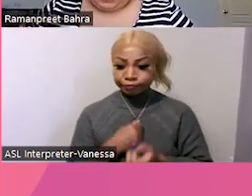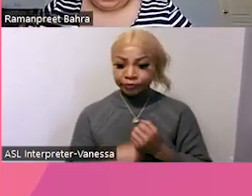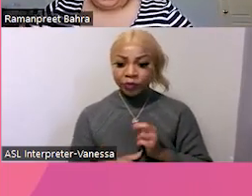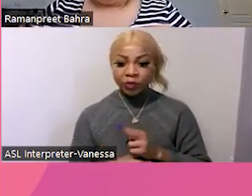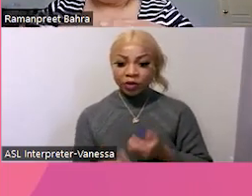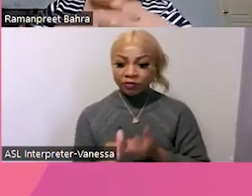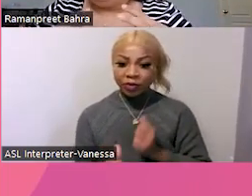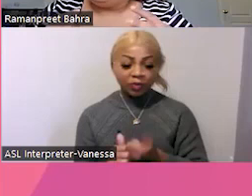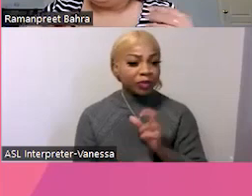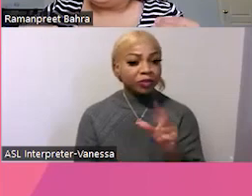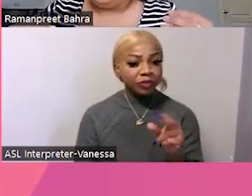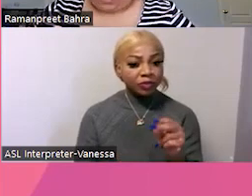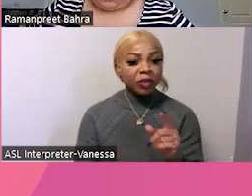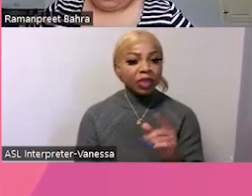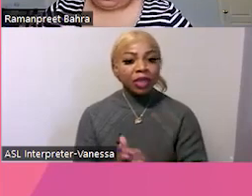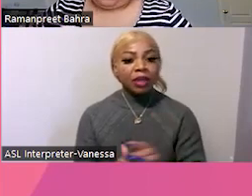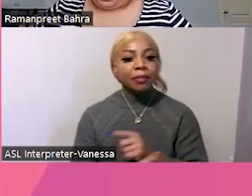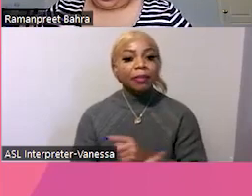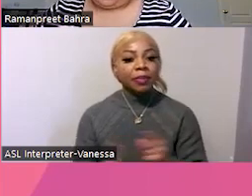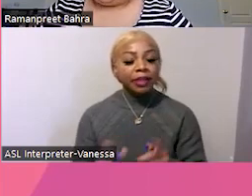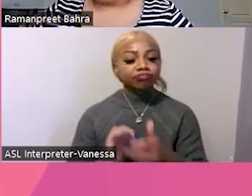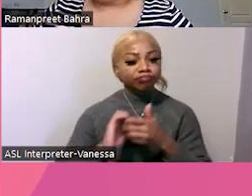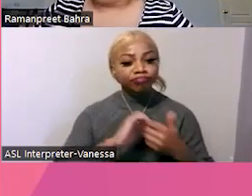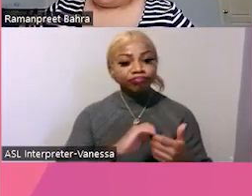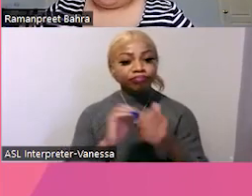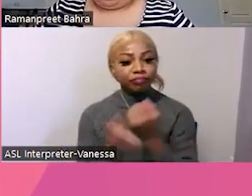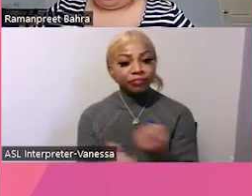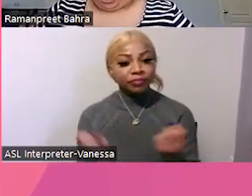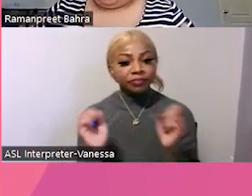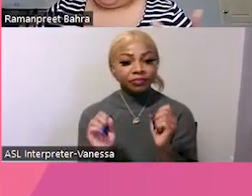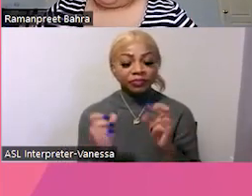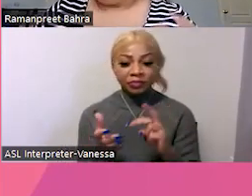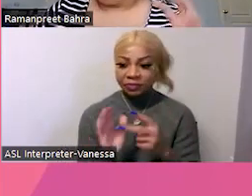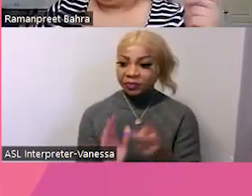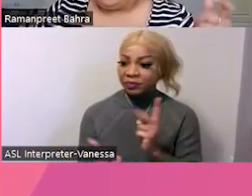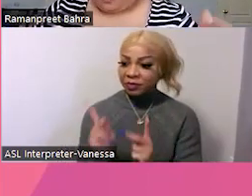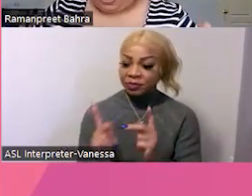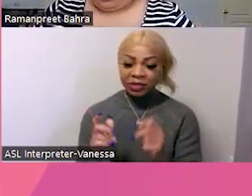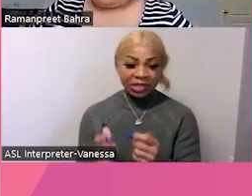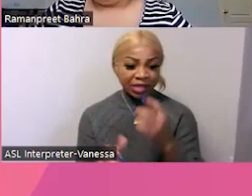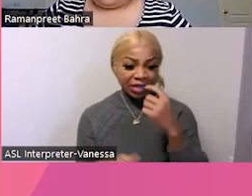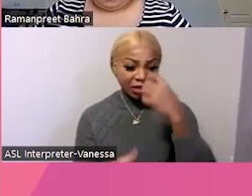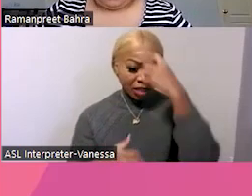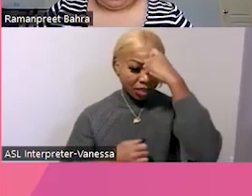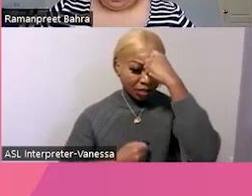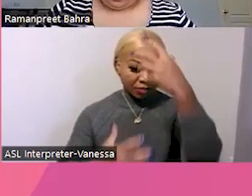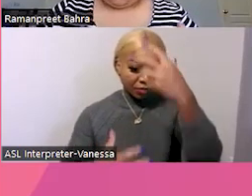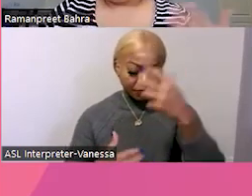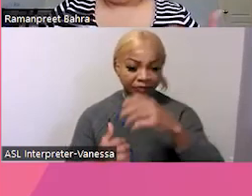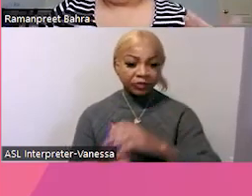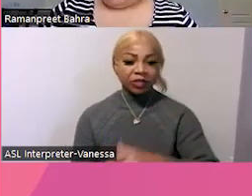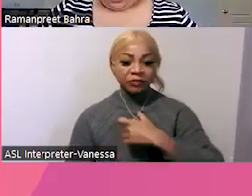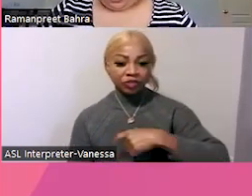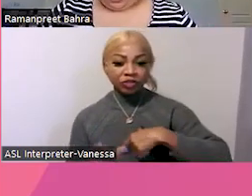donc être donc tus. Nous voulons être entendus plutôt et pousser vers la libération afin de